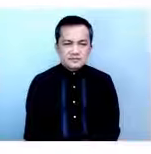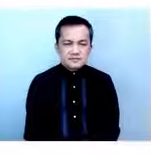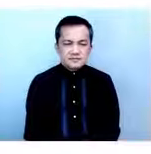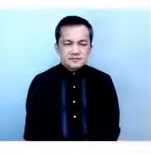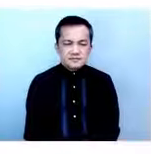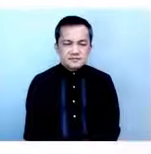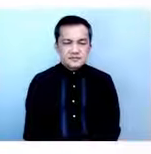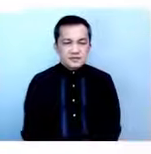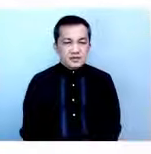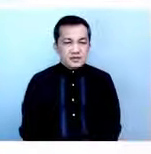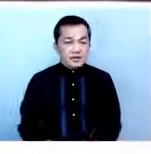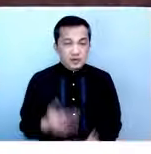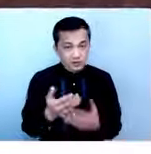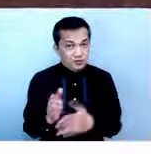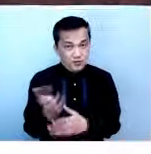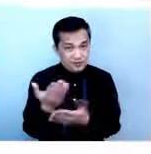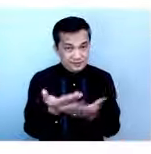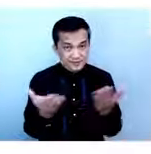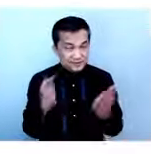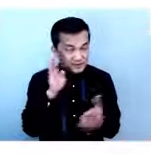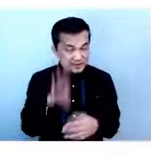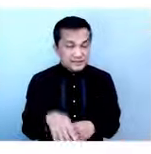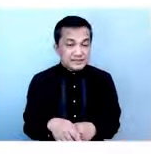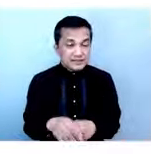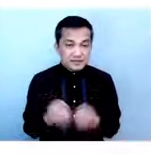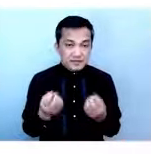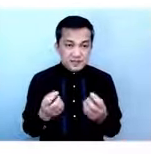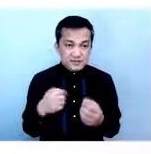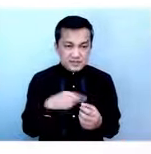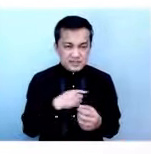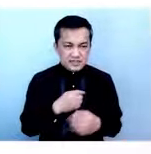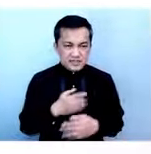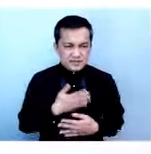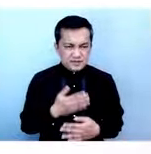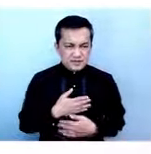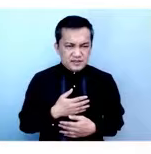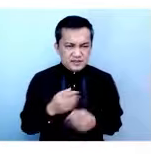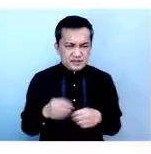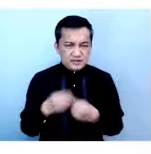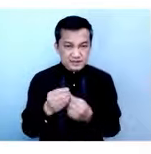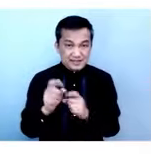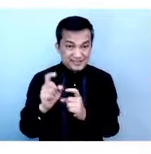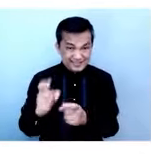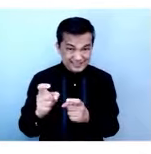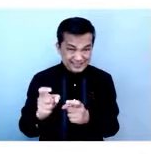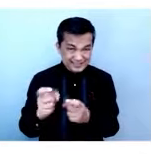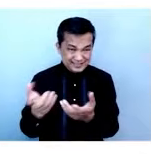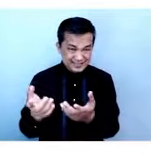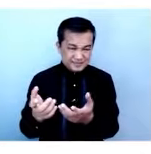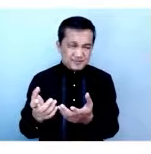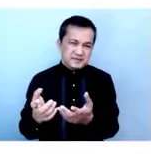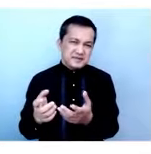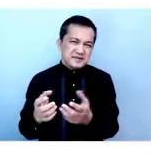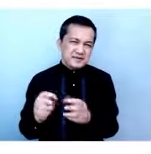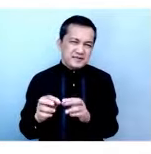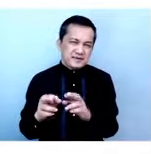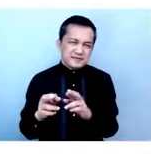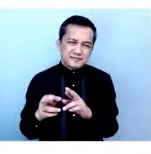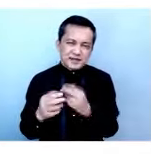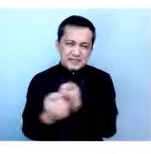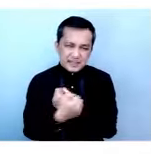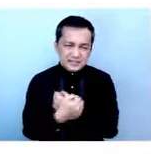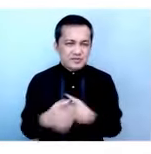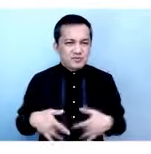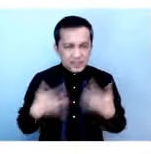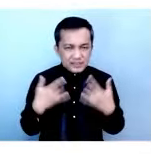Good morning, mga kapatid! Marami sa atin ang masaya kapag nagbibigay ng regalo sa mga mahal natin sa buhay. Pero papaano